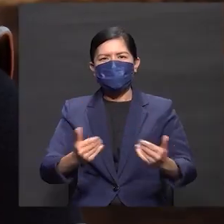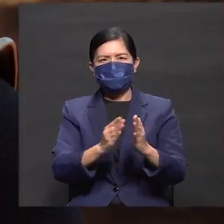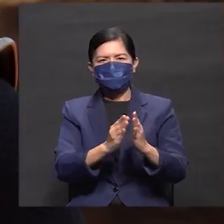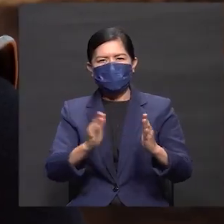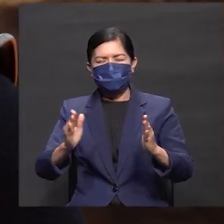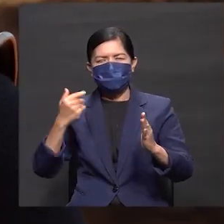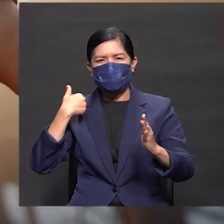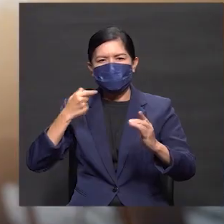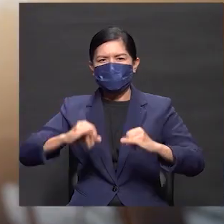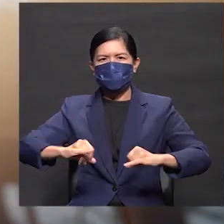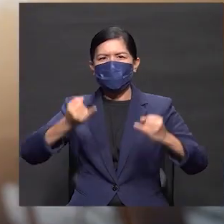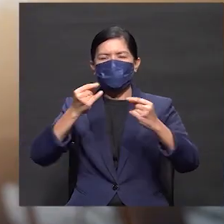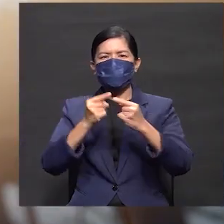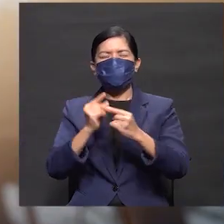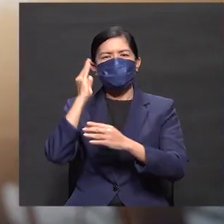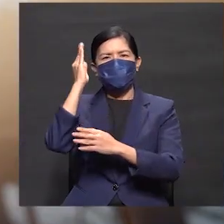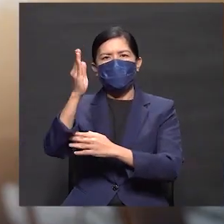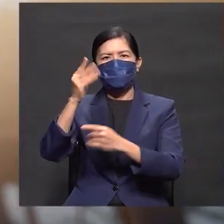บเท่ากาลปวสาน